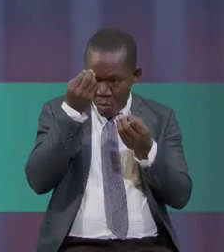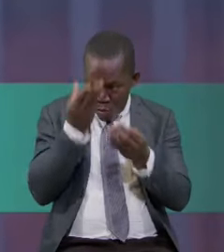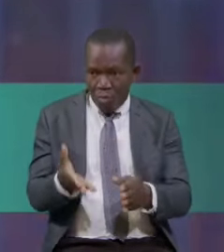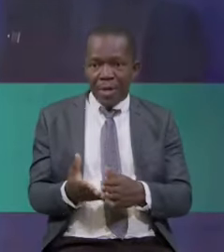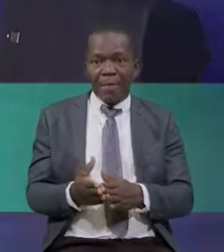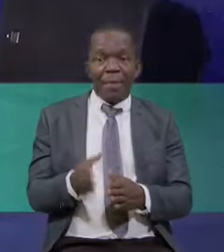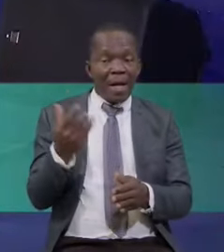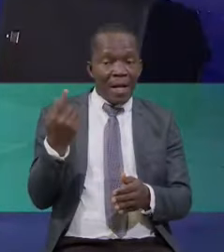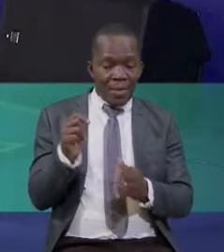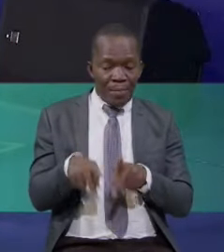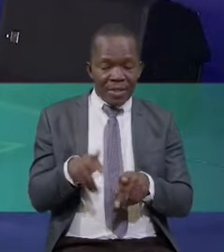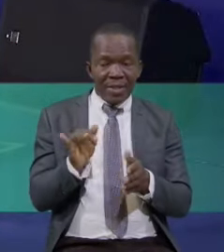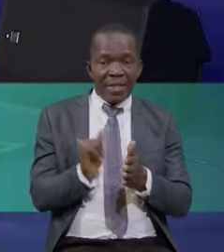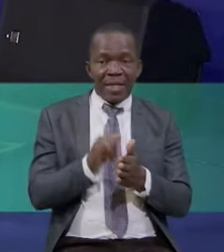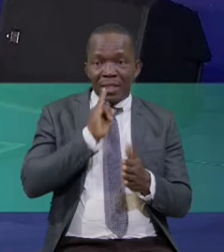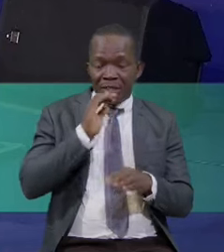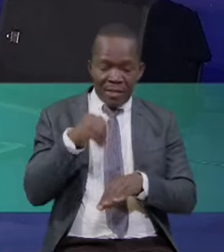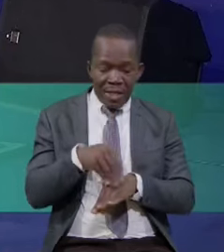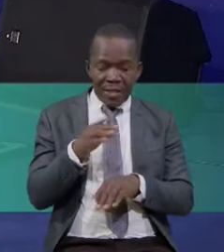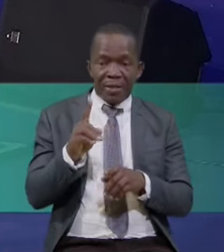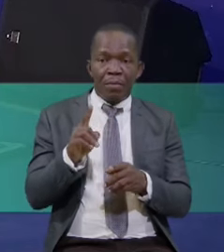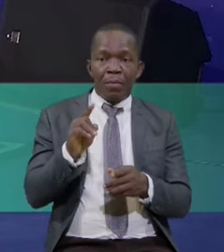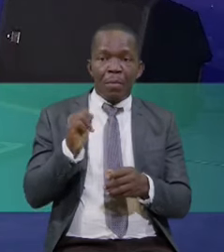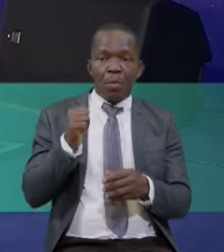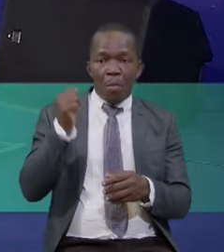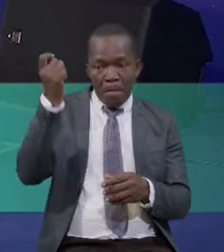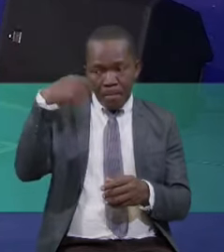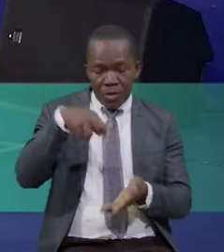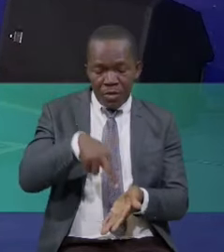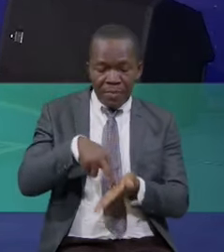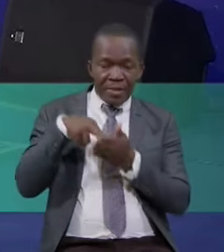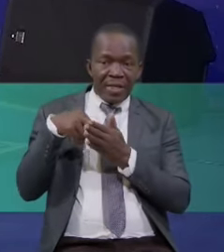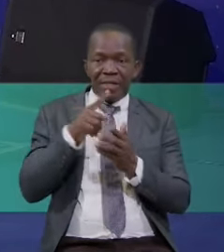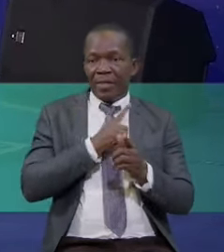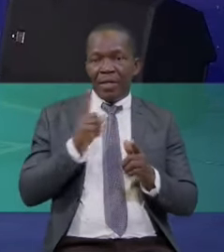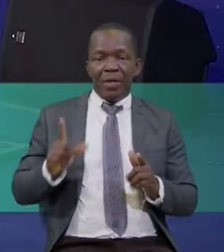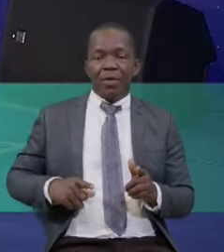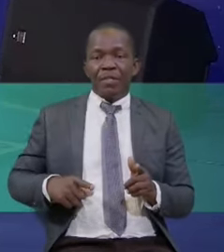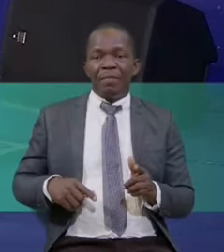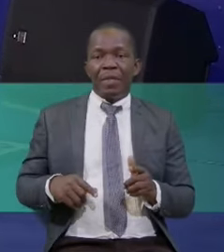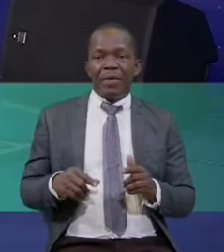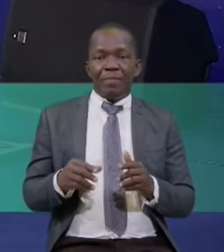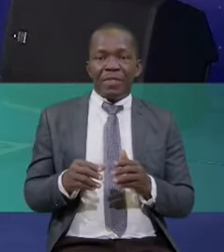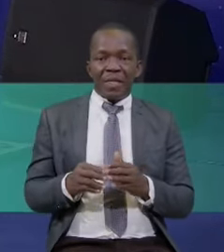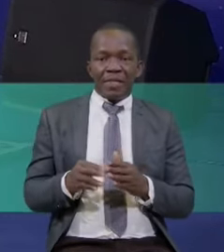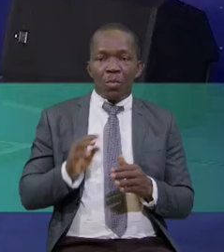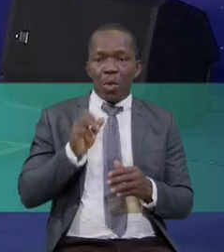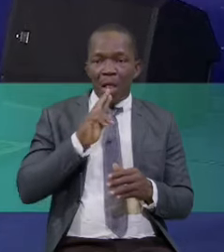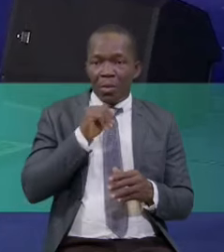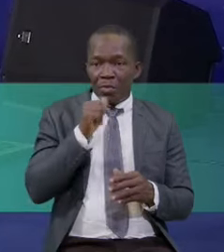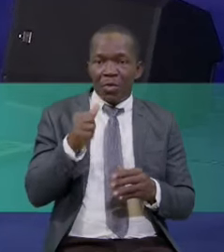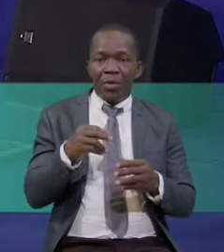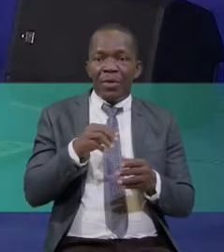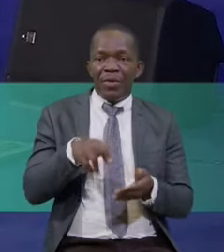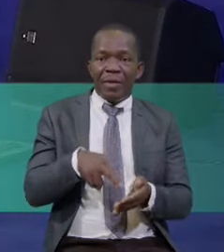représenter le Seigneur nous ne représentons pas une tribu nous ne représentons pas une localité nous ne représentons